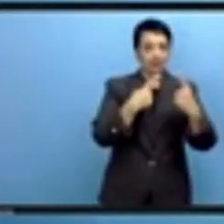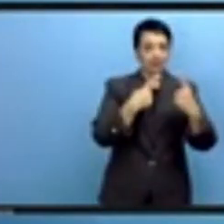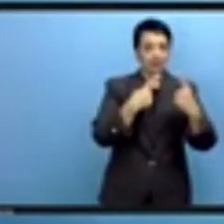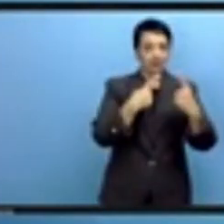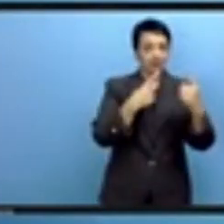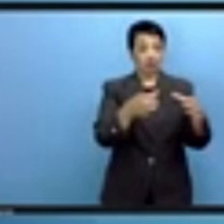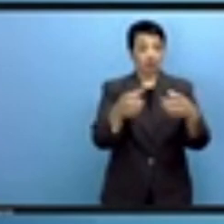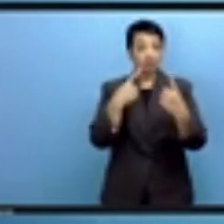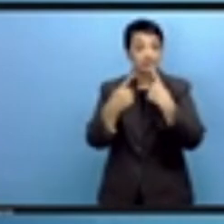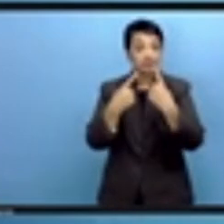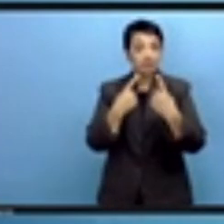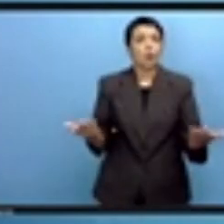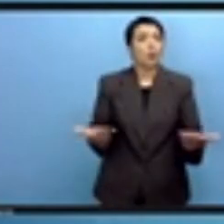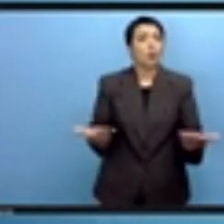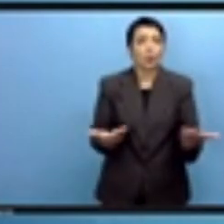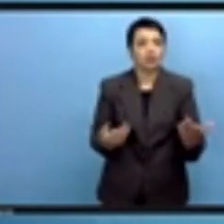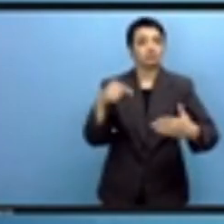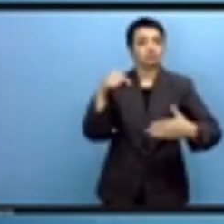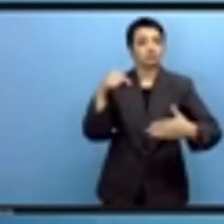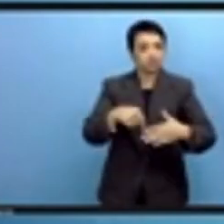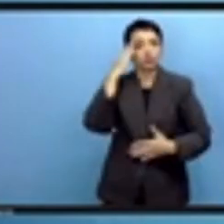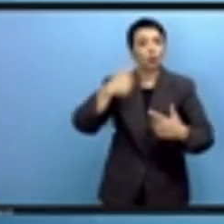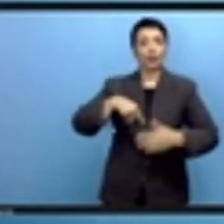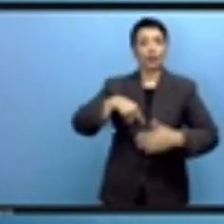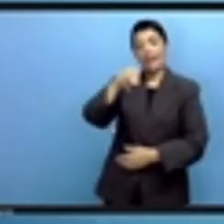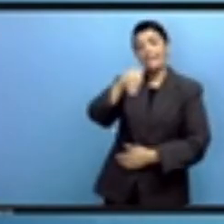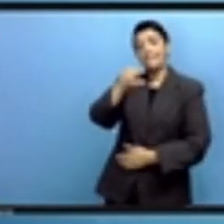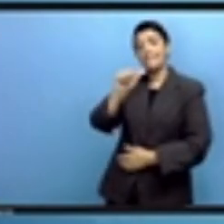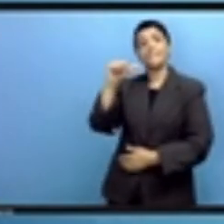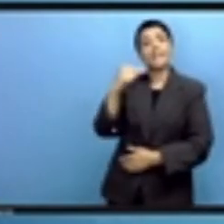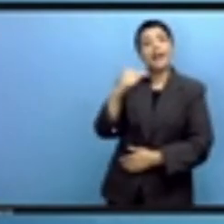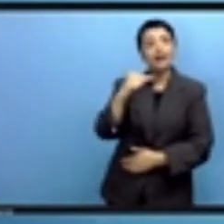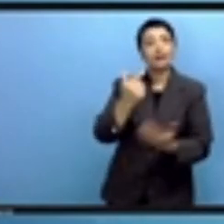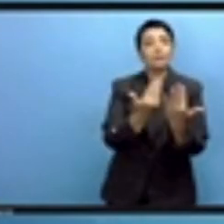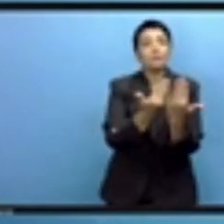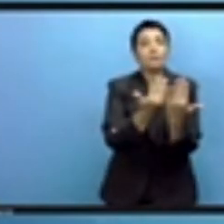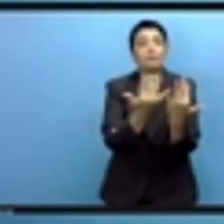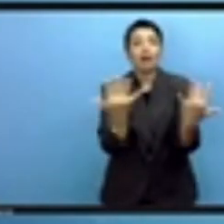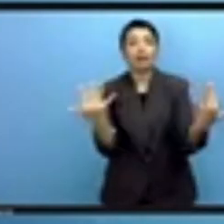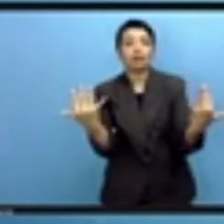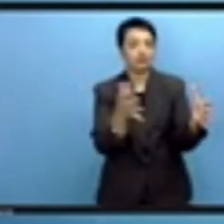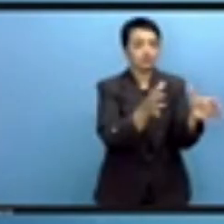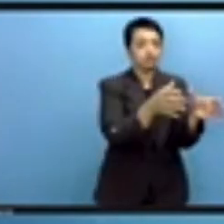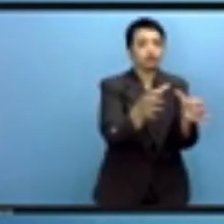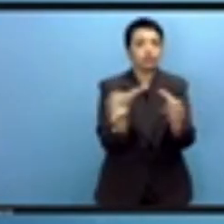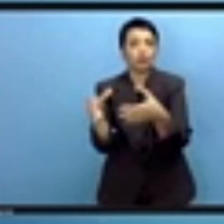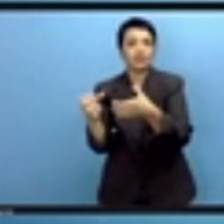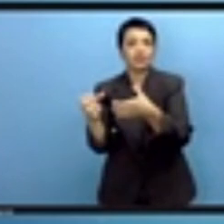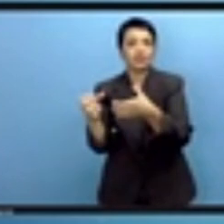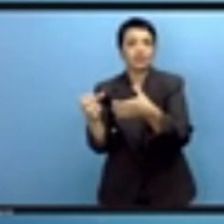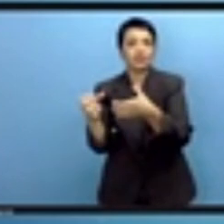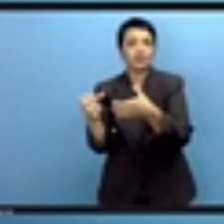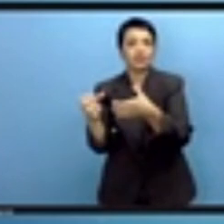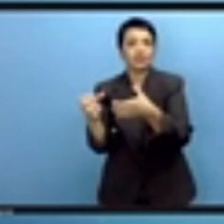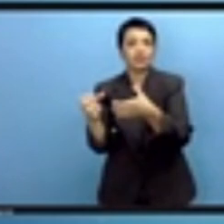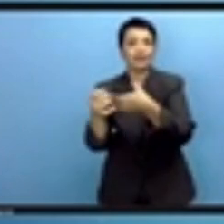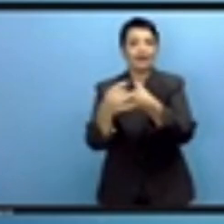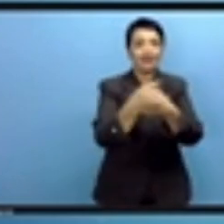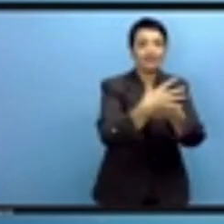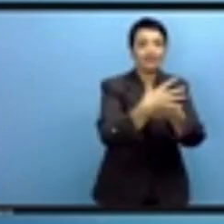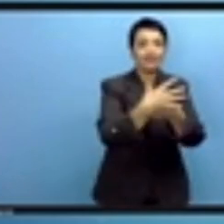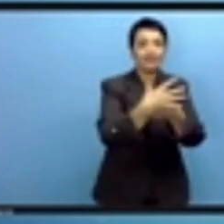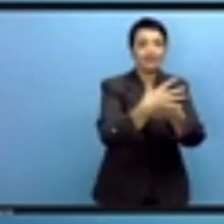在我们考量各种事物，例如 MAC 多利相关方模型以